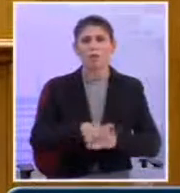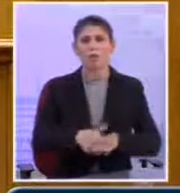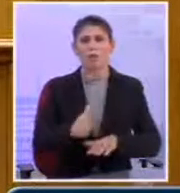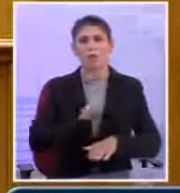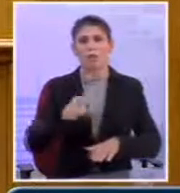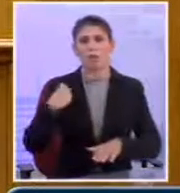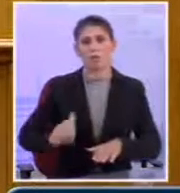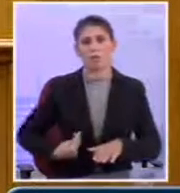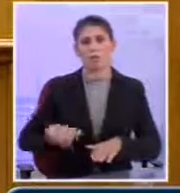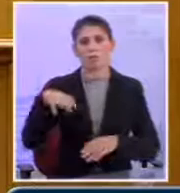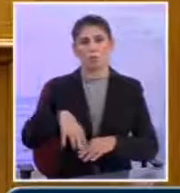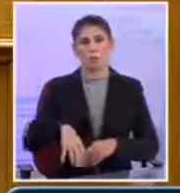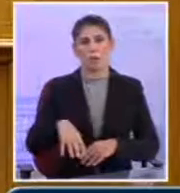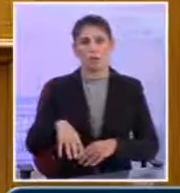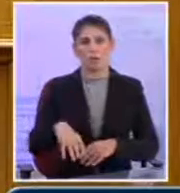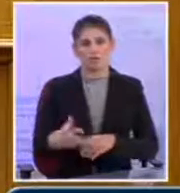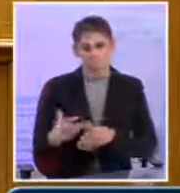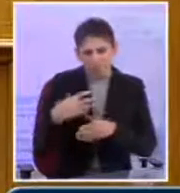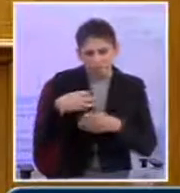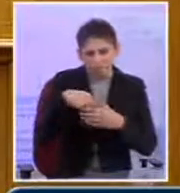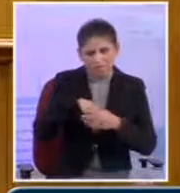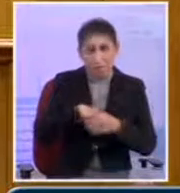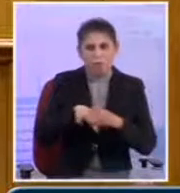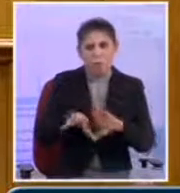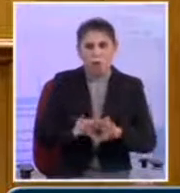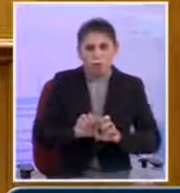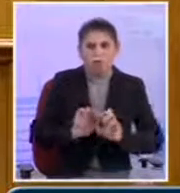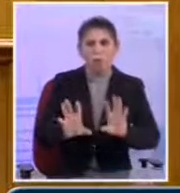και δημόσιου τομέα. Μια εσωστρέφεια που απομυζούσε τη χώρα.